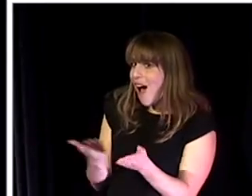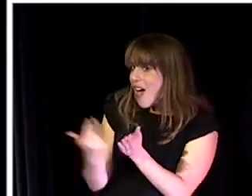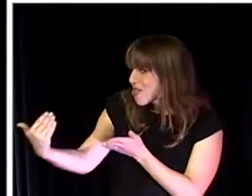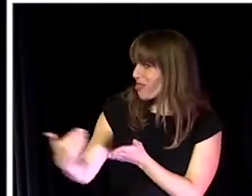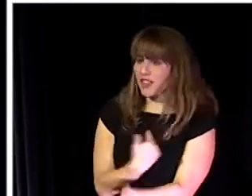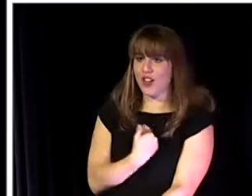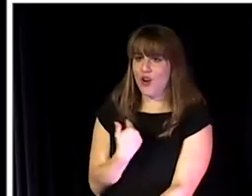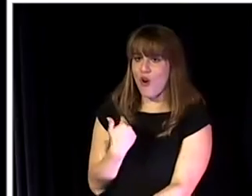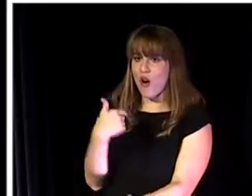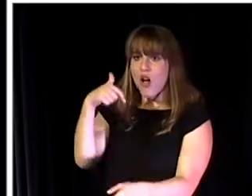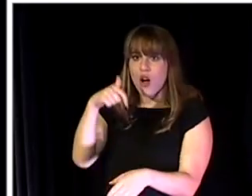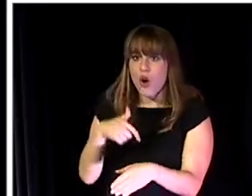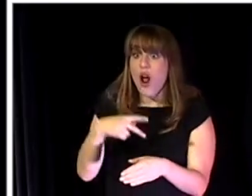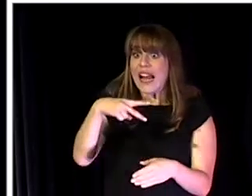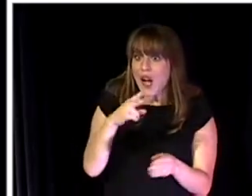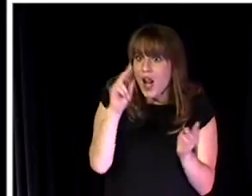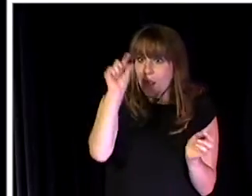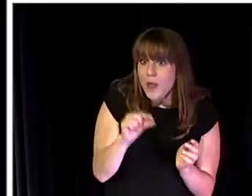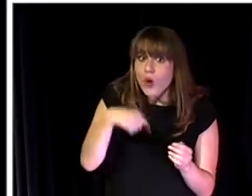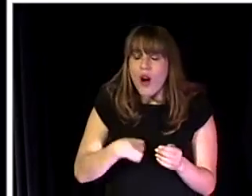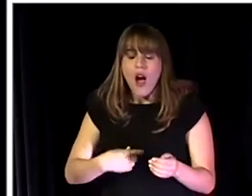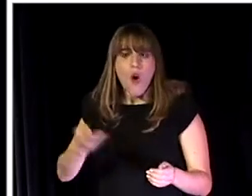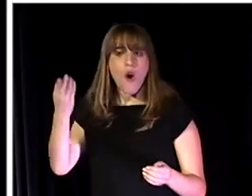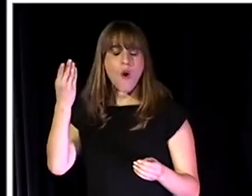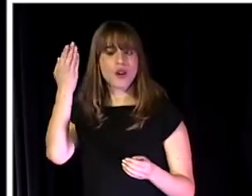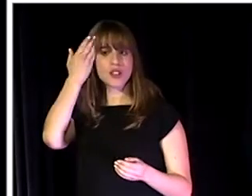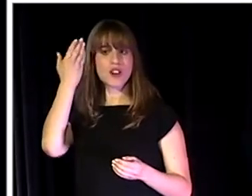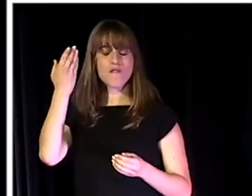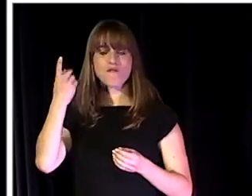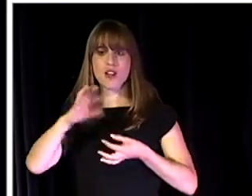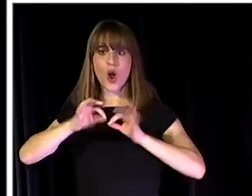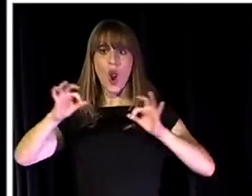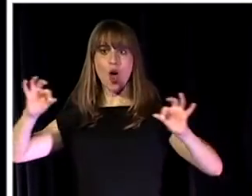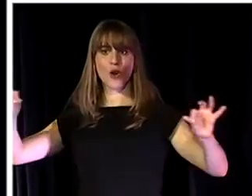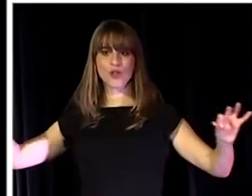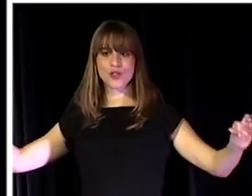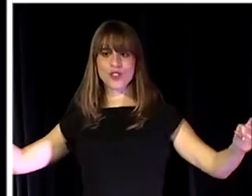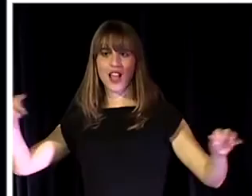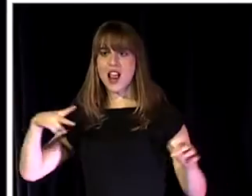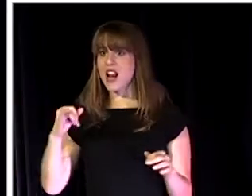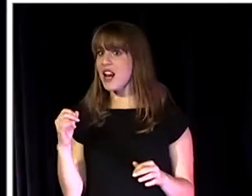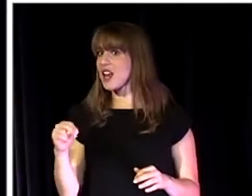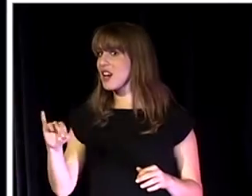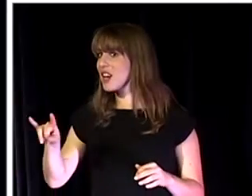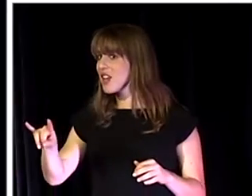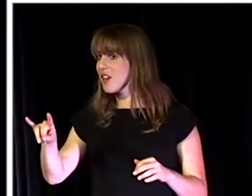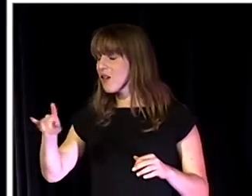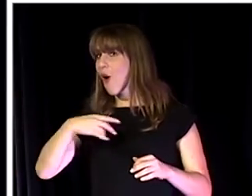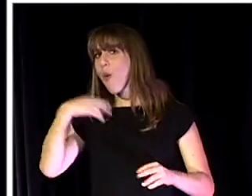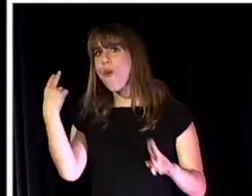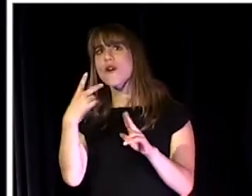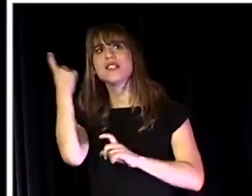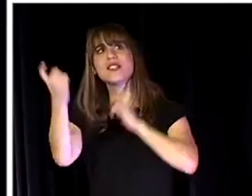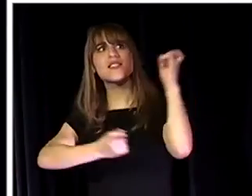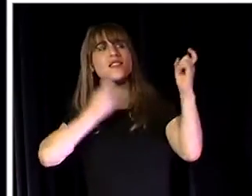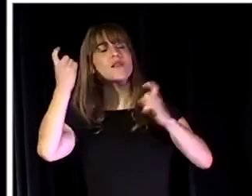και τώρα έγινα ολόκληρη λινή κλωστή. Ποιος θα το φανταζόταν ότι μπορούσα να γίνω έτσι? Φαντάσου τι σπουδαία πράγματα